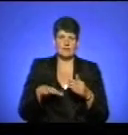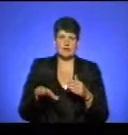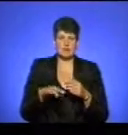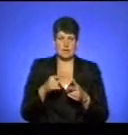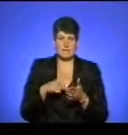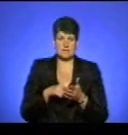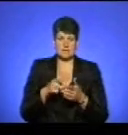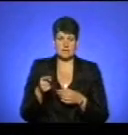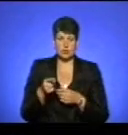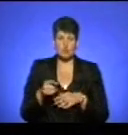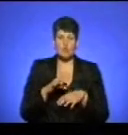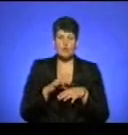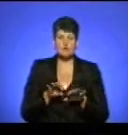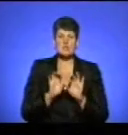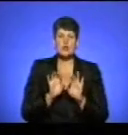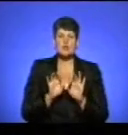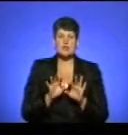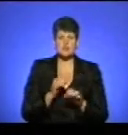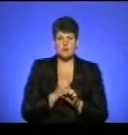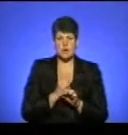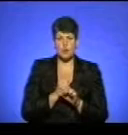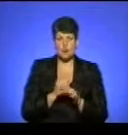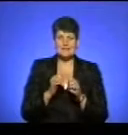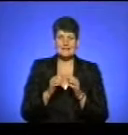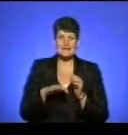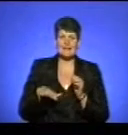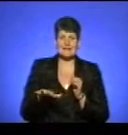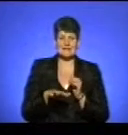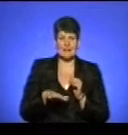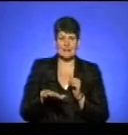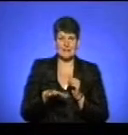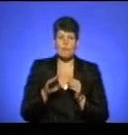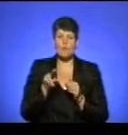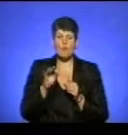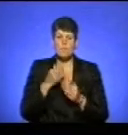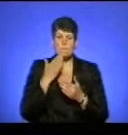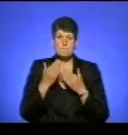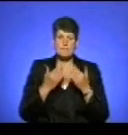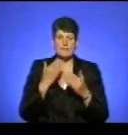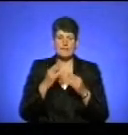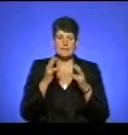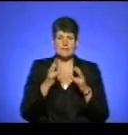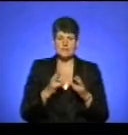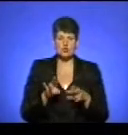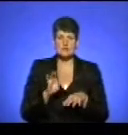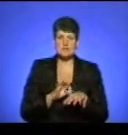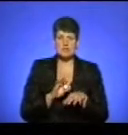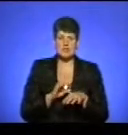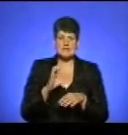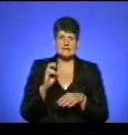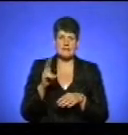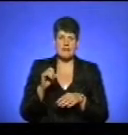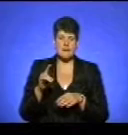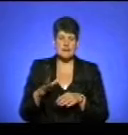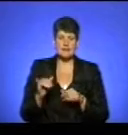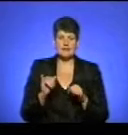Тернополя. Проводиться роз'яснювальна робота серед населення по питанню небезпечного захворювання сказ. Ну